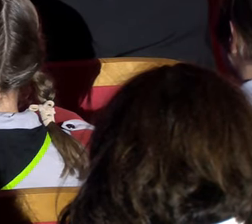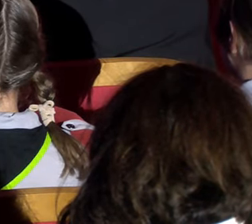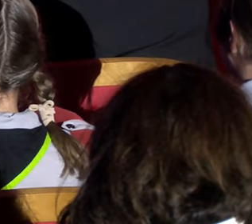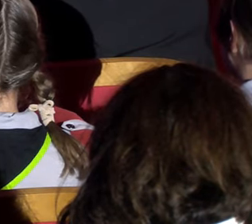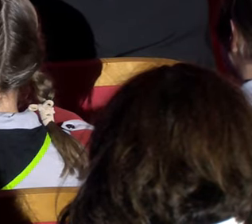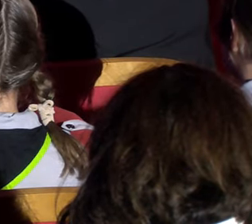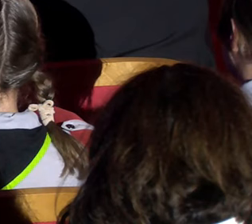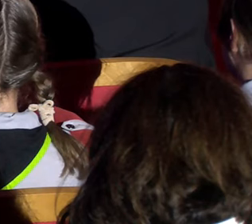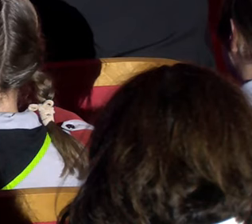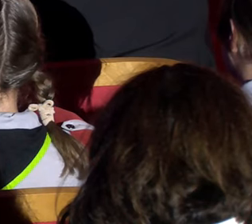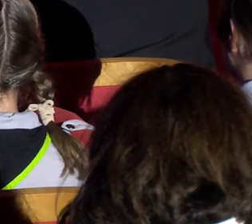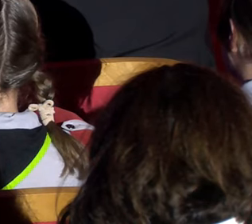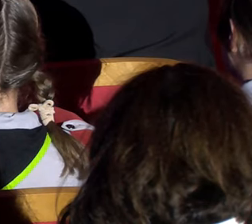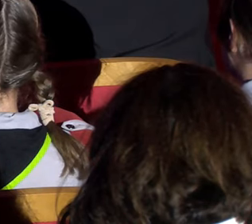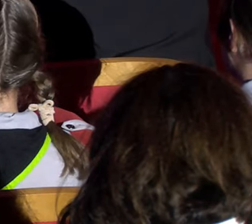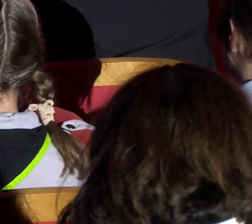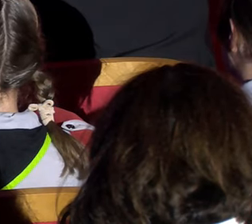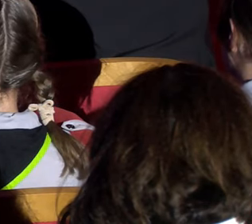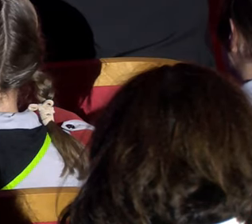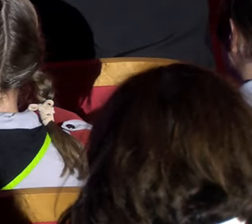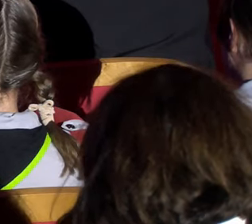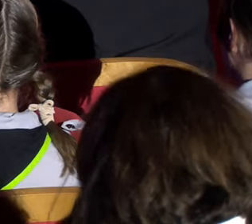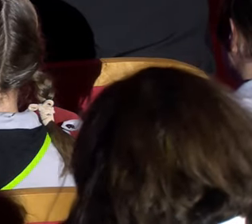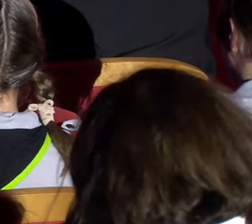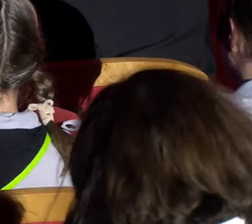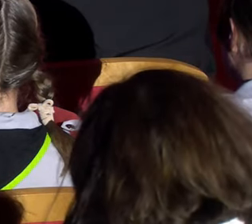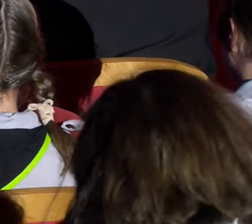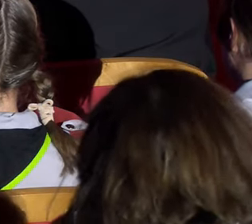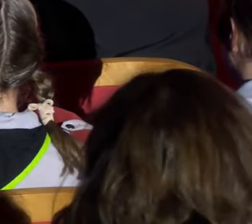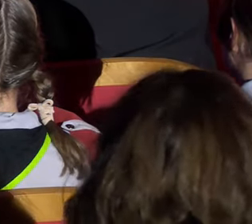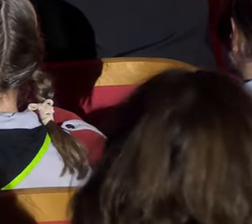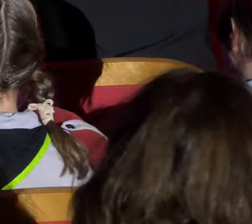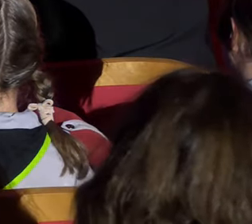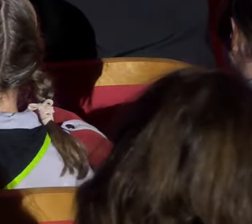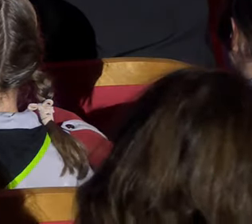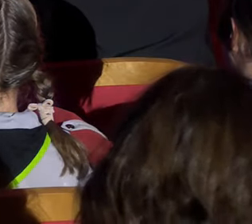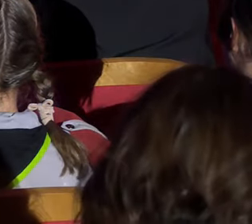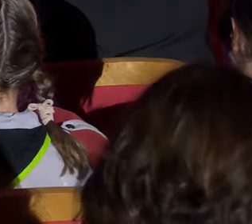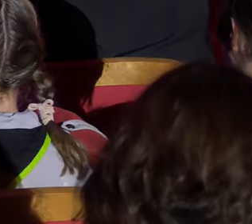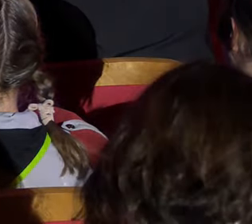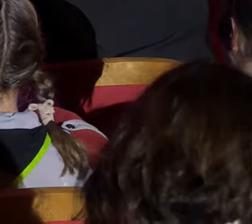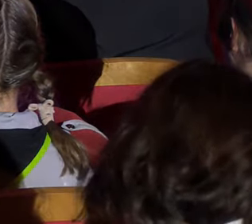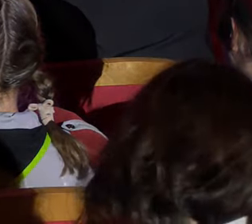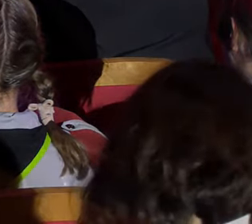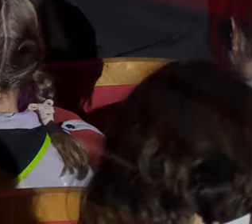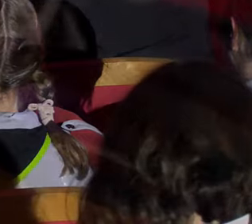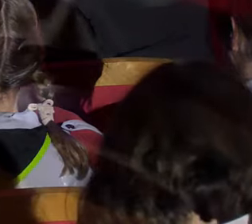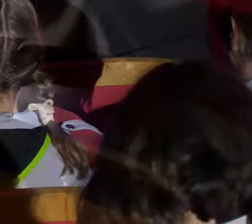Tobie kwoli w kłosiane.